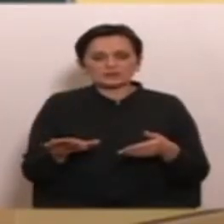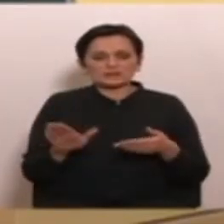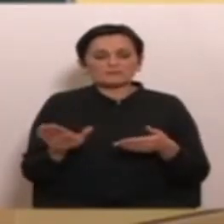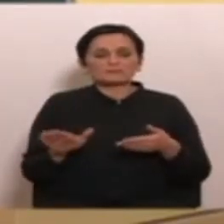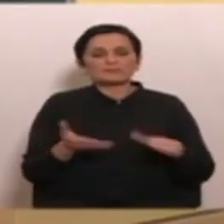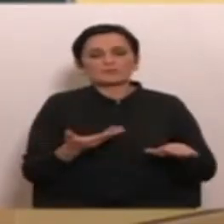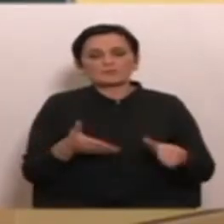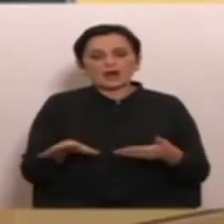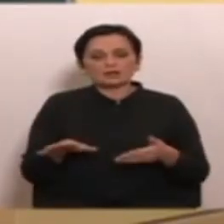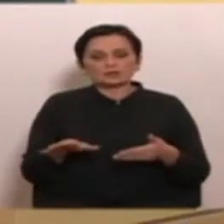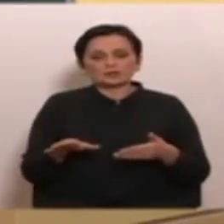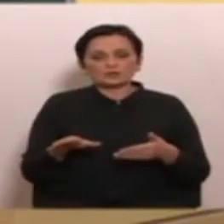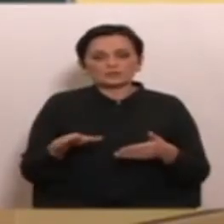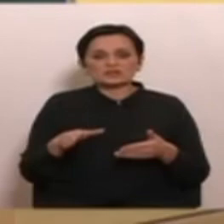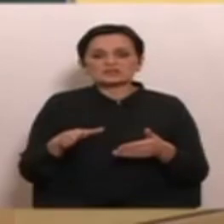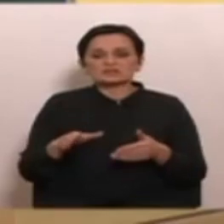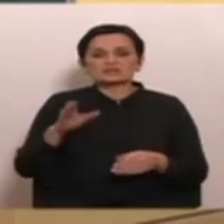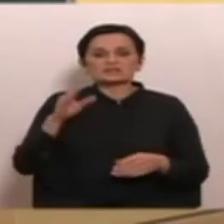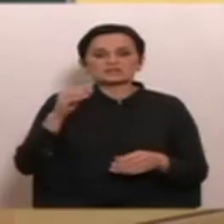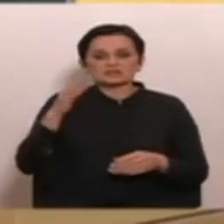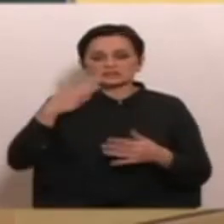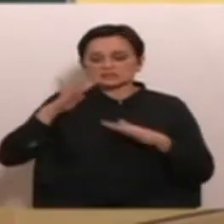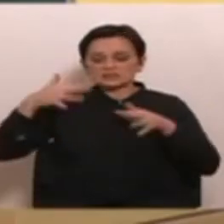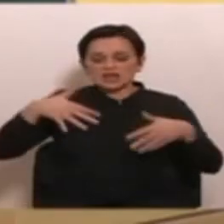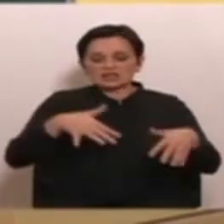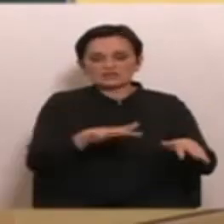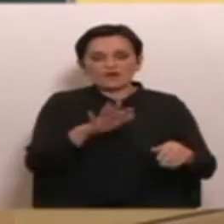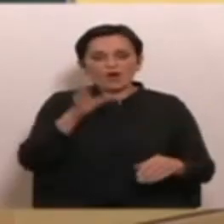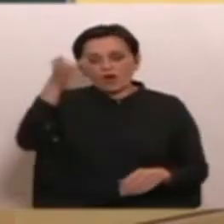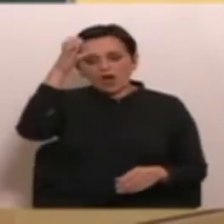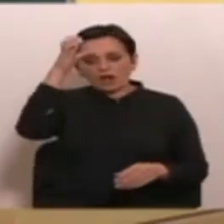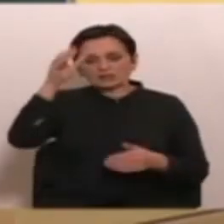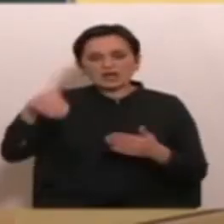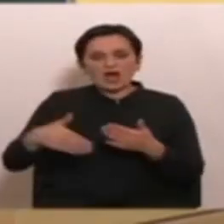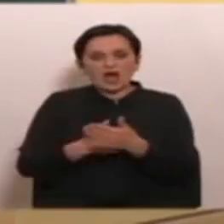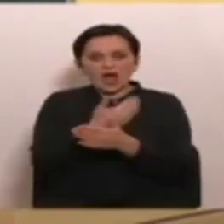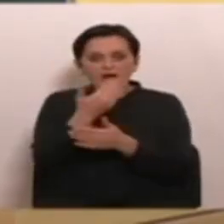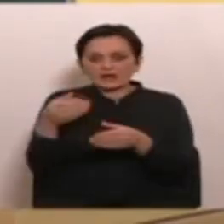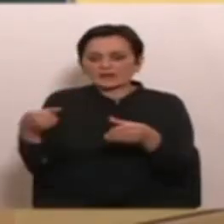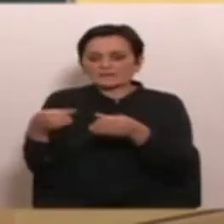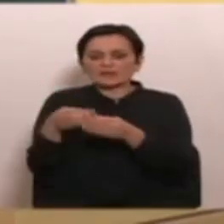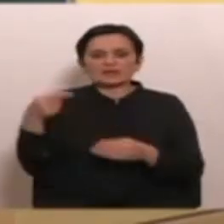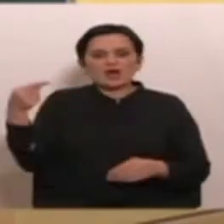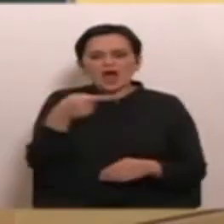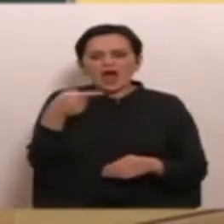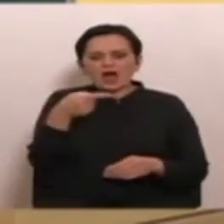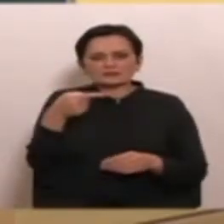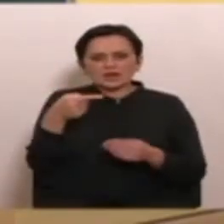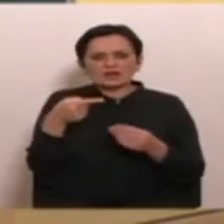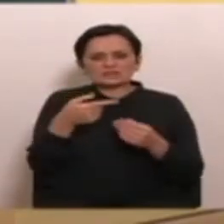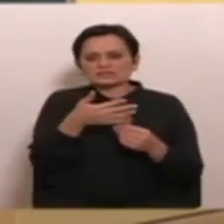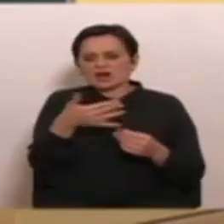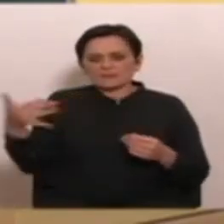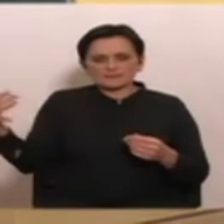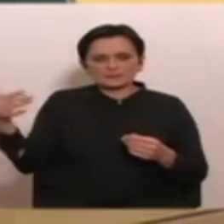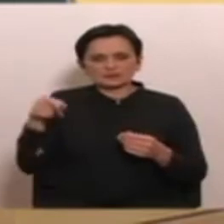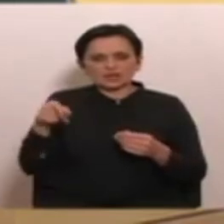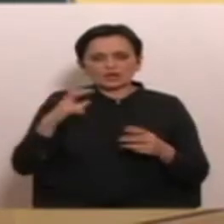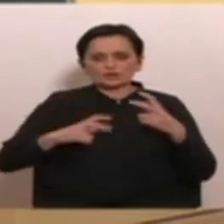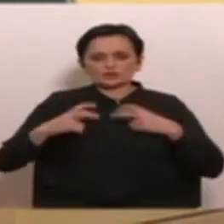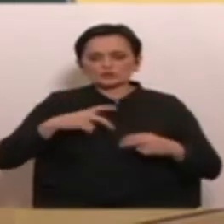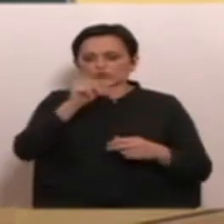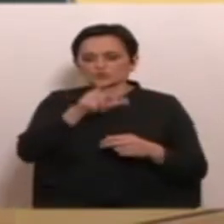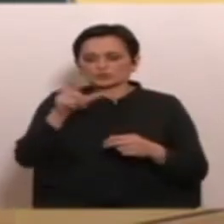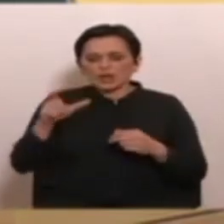ბათუმის საზღვაო აკადემიის ახალი ფილიალი, სადაც 1000-მდე სტუდენტი გაივლის პროფესიულ მომზადება-გადამზადებას